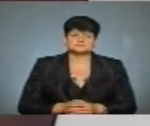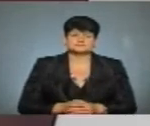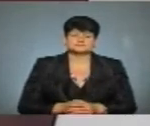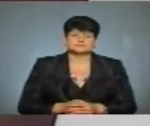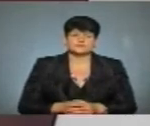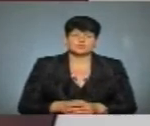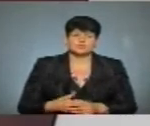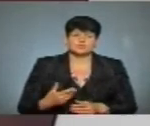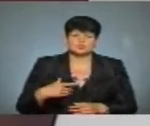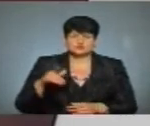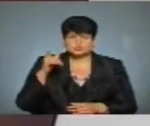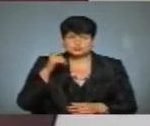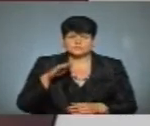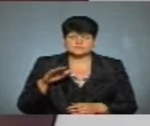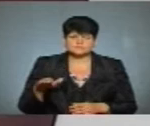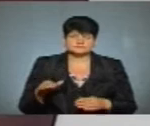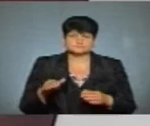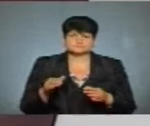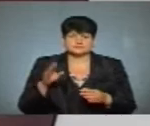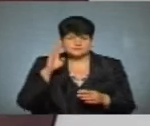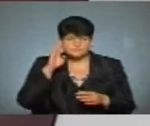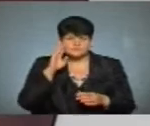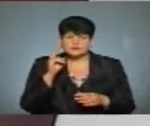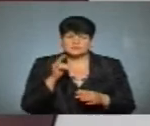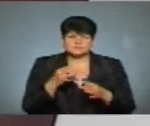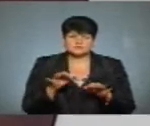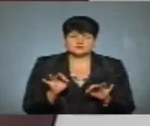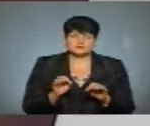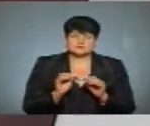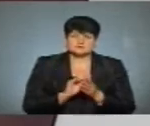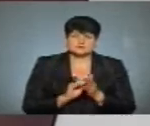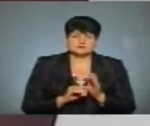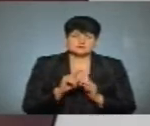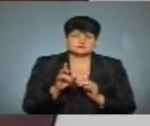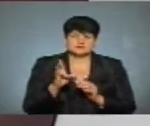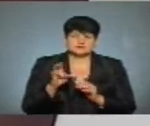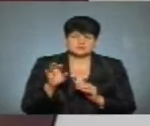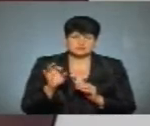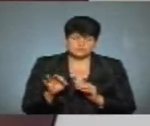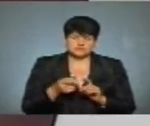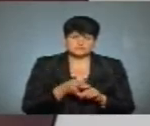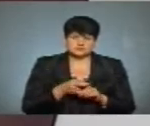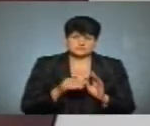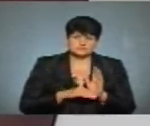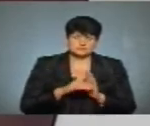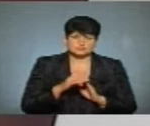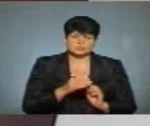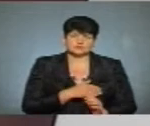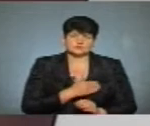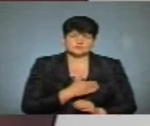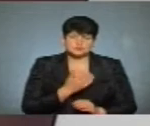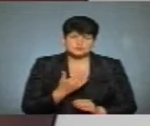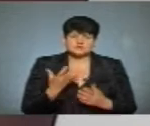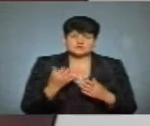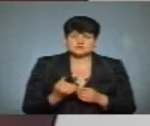У Чорткові абітурієнта не допустили до складання незалежного оцінювання з української мови та літератури через підвищену температуру тіла.